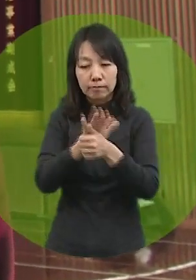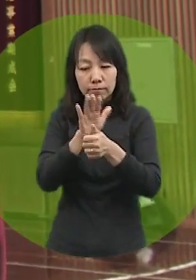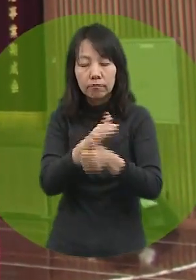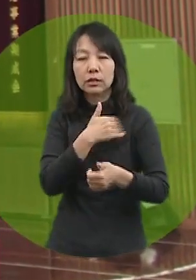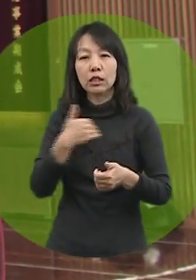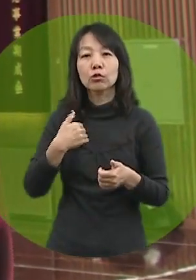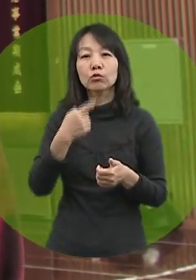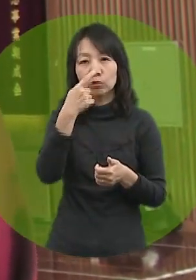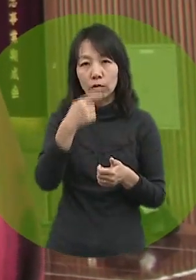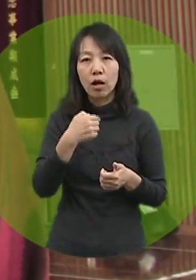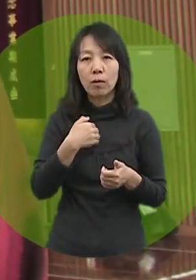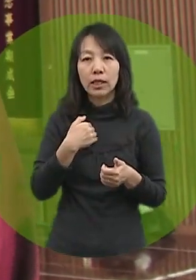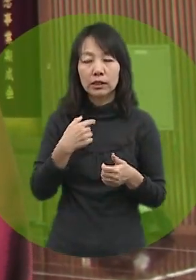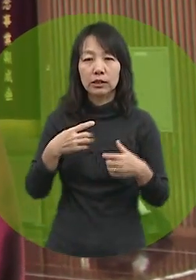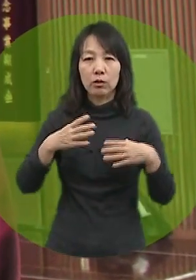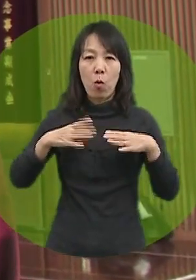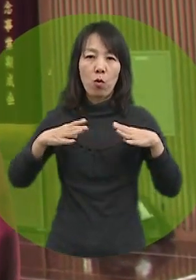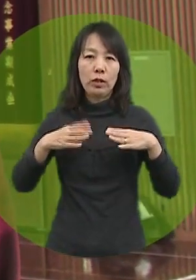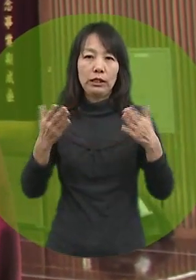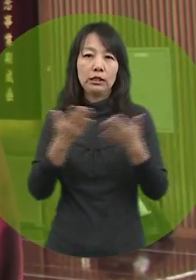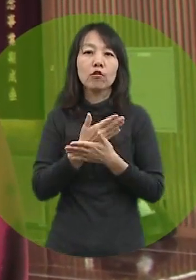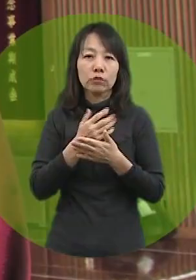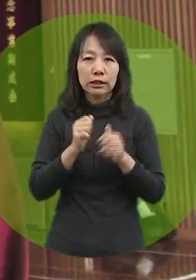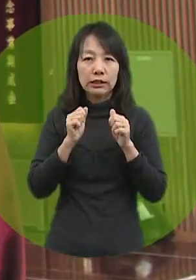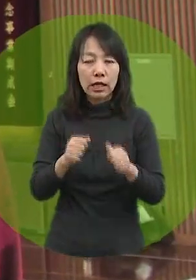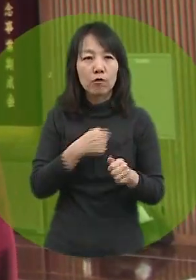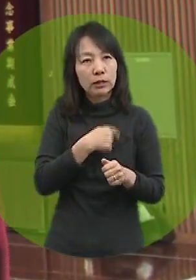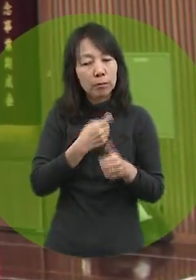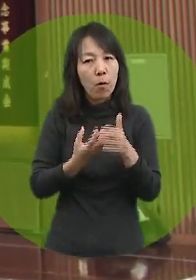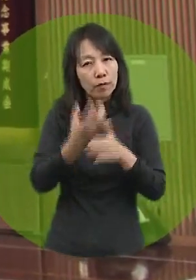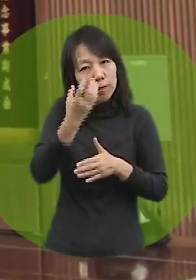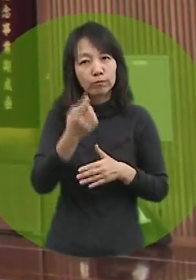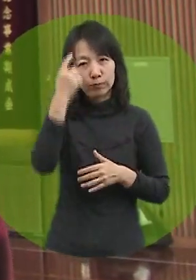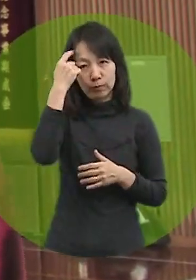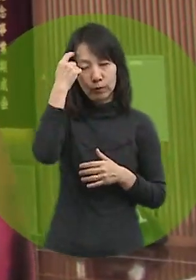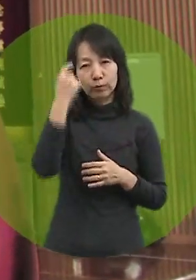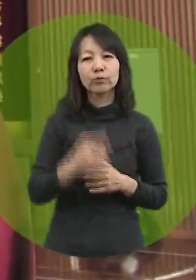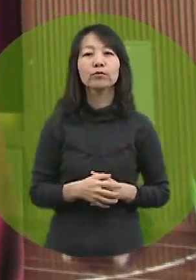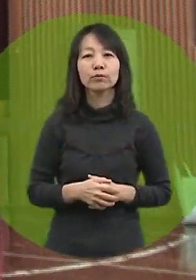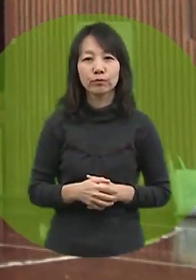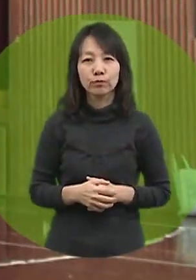りでも、にもなるし、やりがいでもなっています。はい、